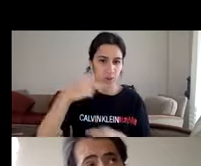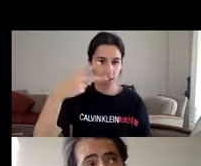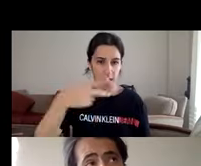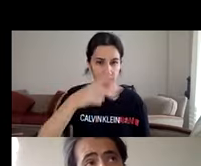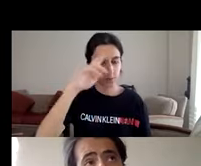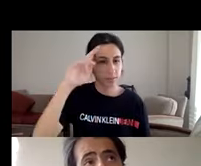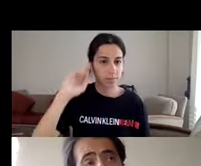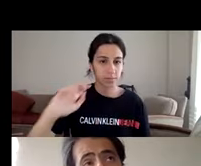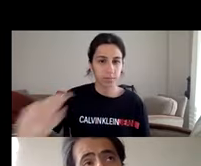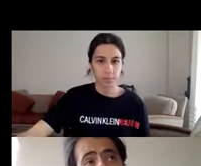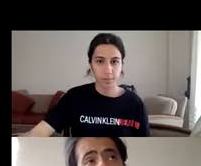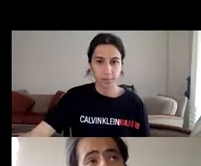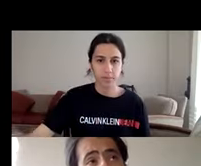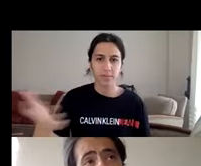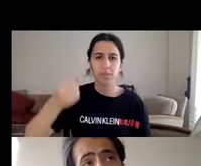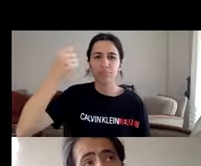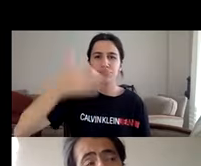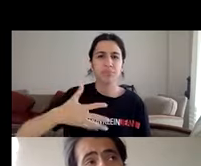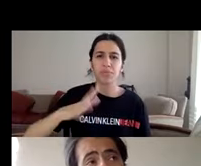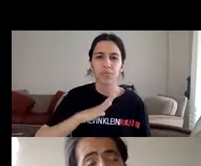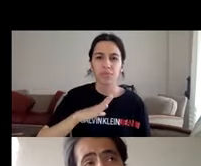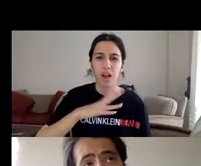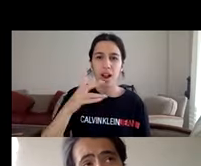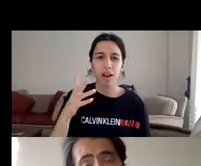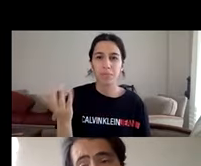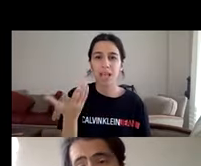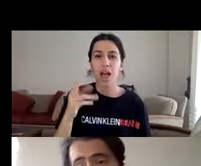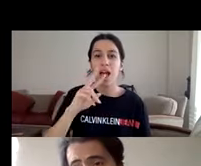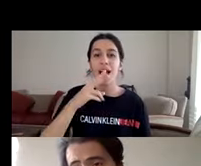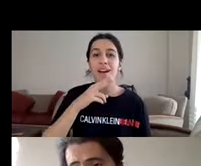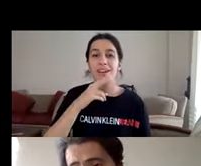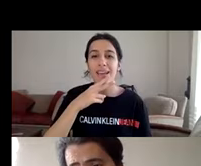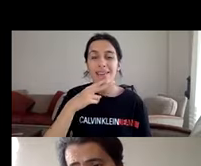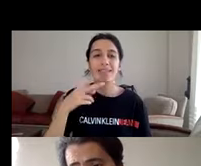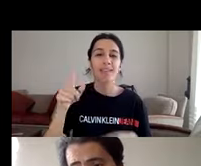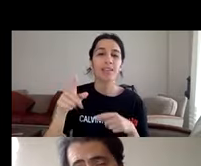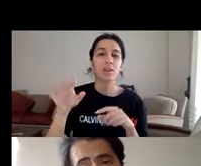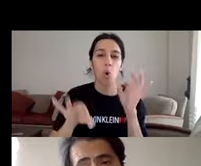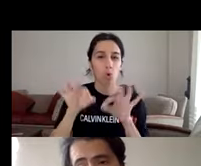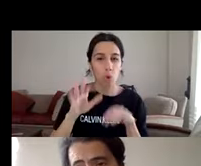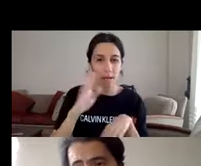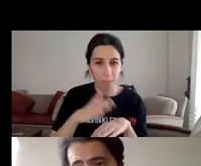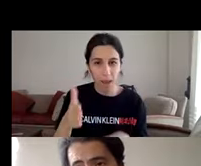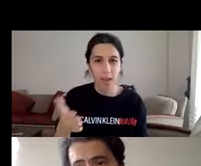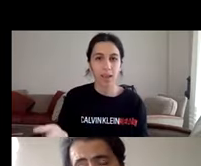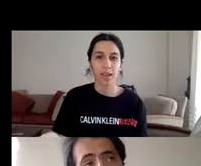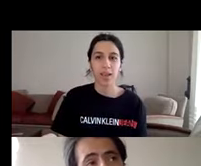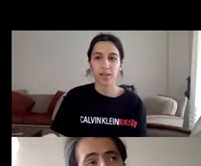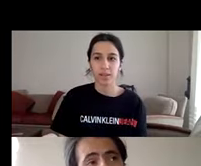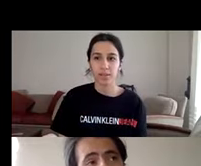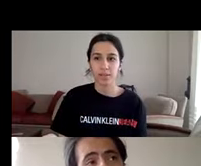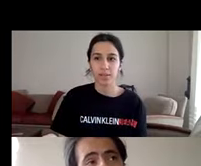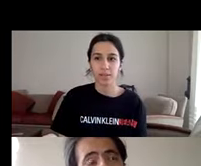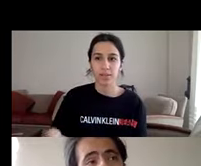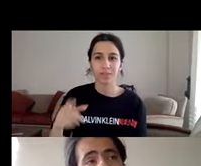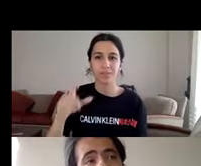var ama yani işte renk kontrast analizi yapabileceğimiz şeyler var. Uzantı Chrome extensionlar, Chrome